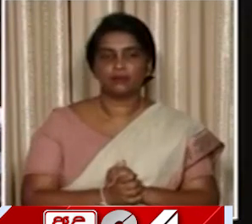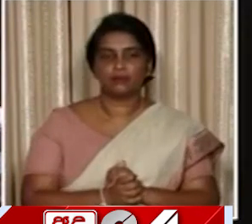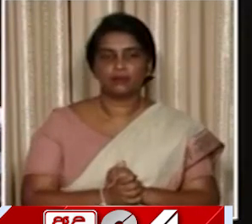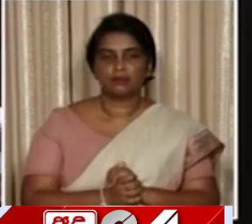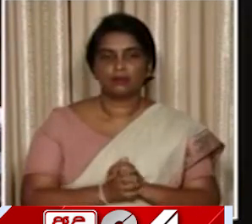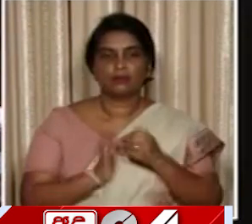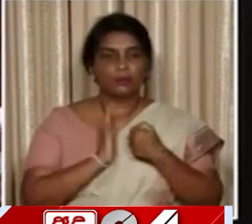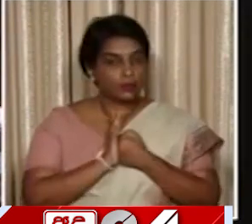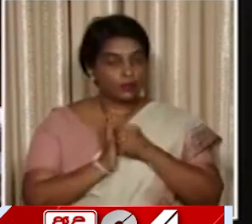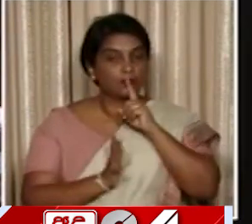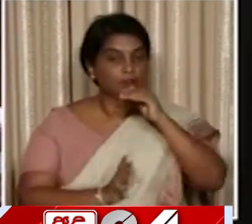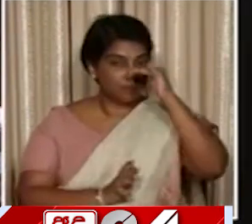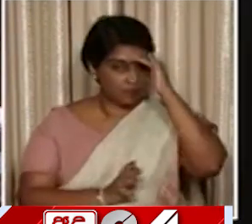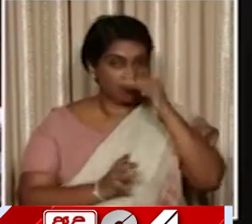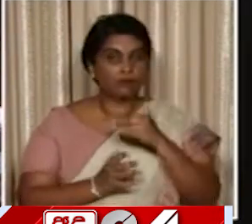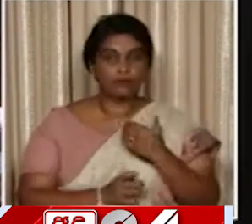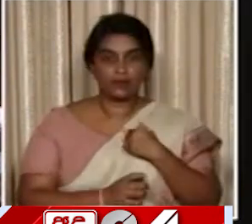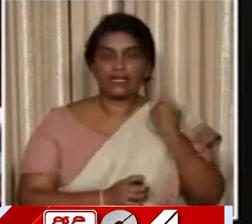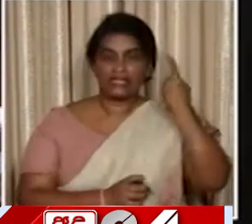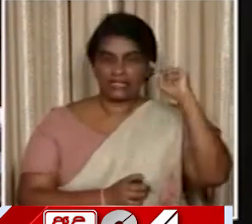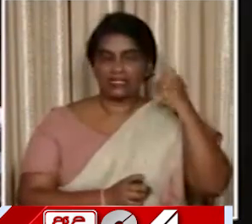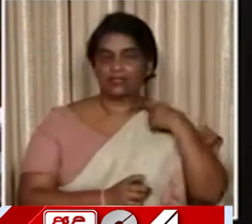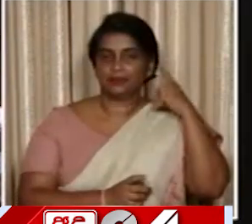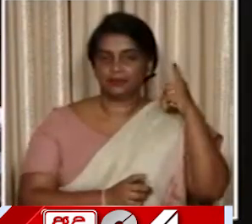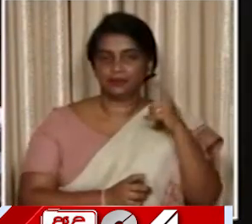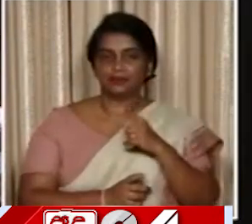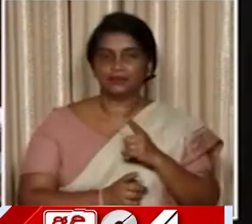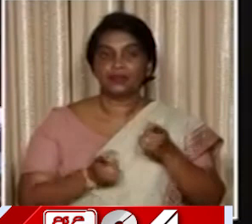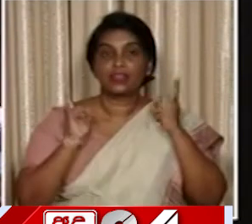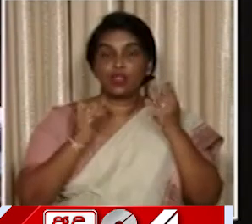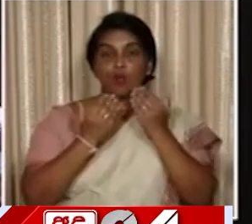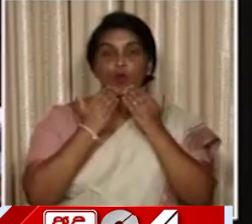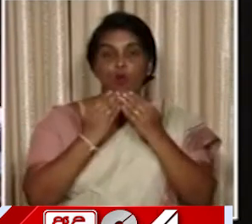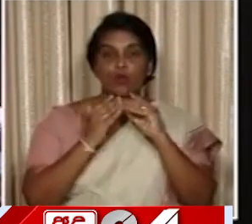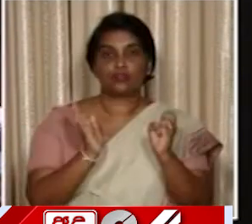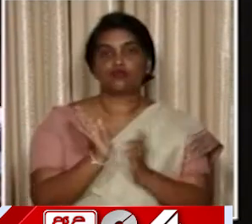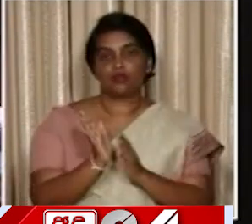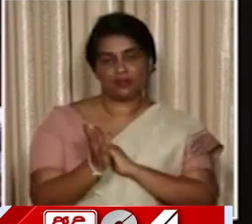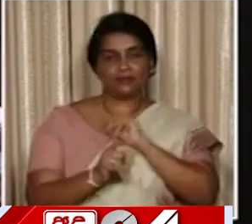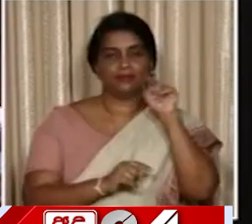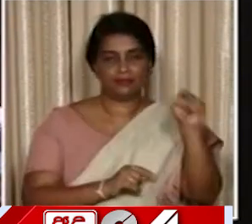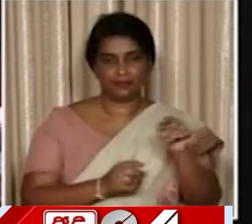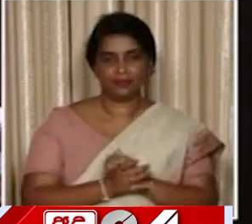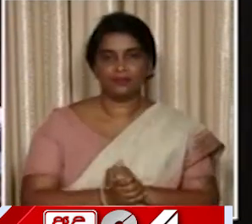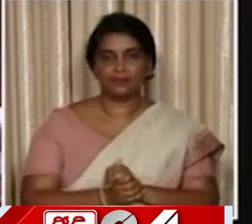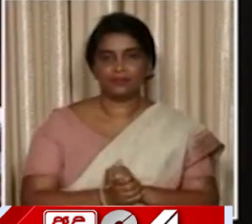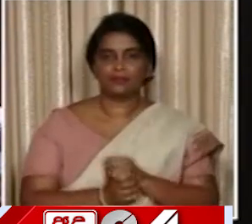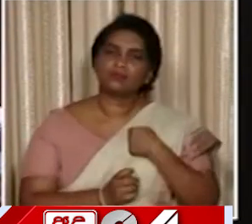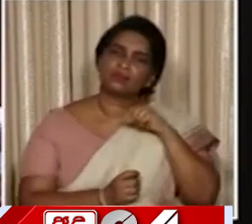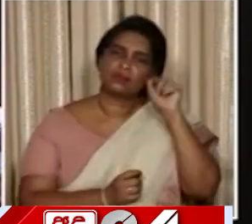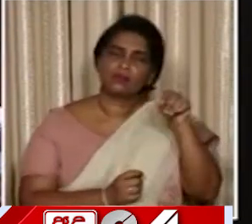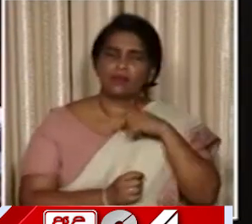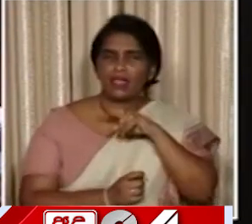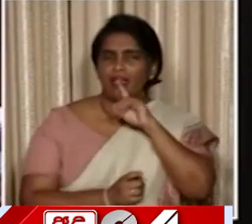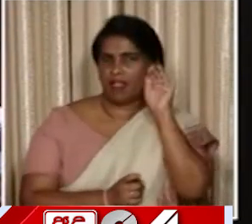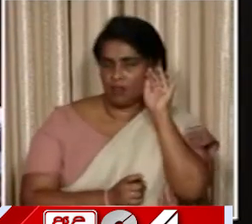Garu katha nayakatumani mama iye giya me kriida upadeshaka karaka sabahawata. Man gihilla ahuwa